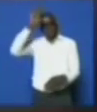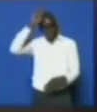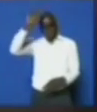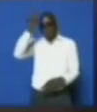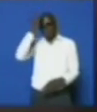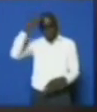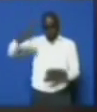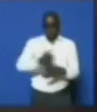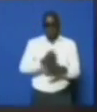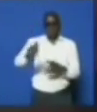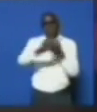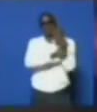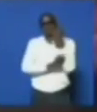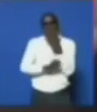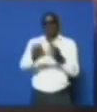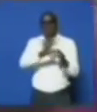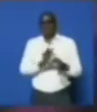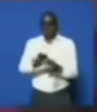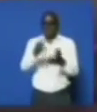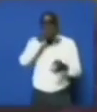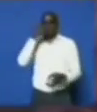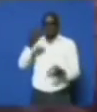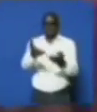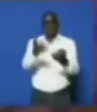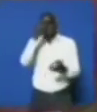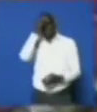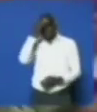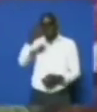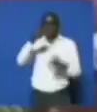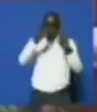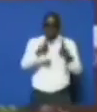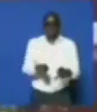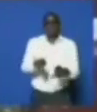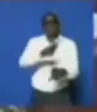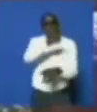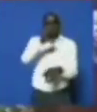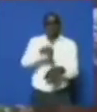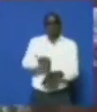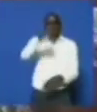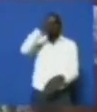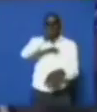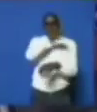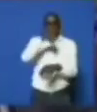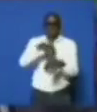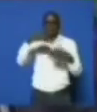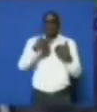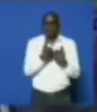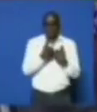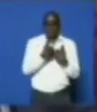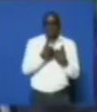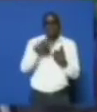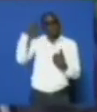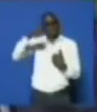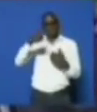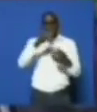et de la coopération veut mieux comprendre les réalités auxquelles ces exilés du nord mali sont confrontés bien que la coexistence